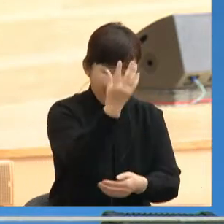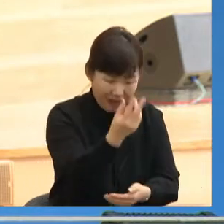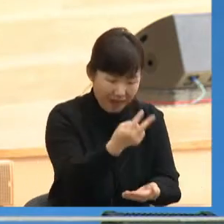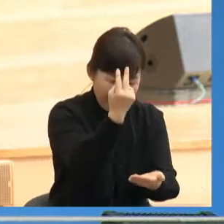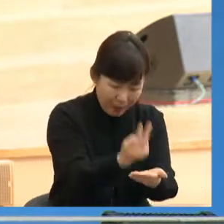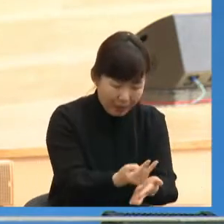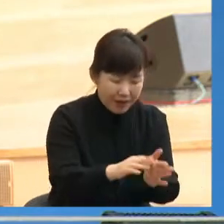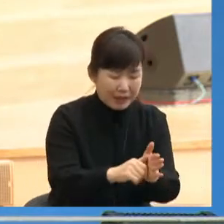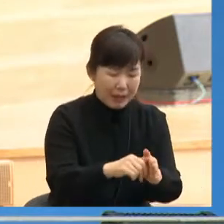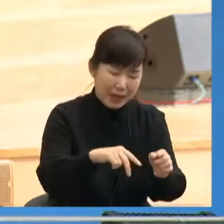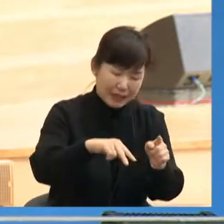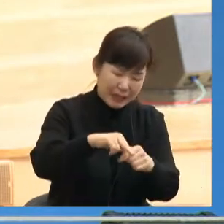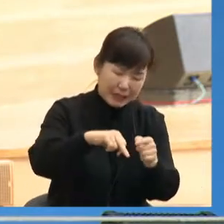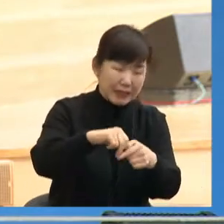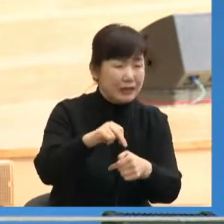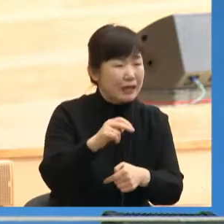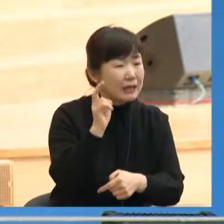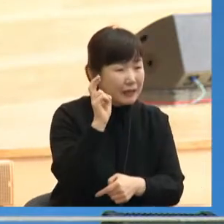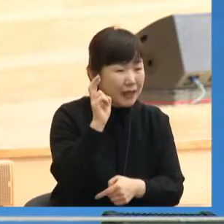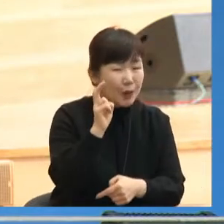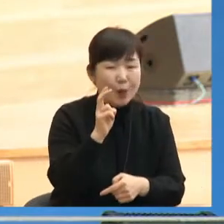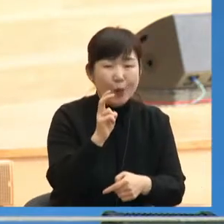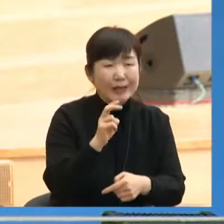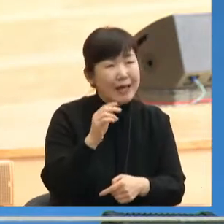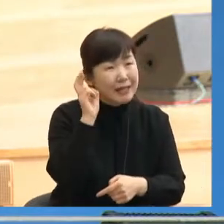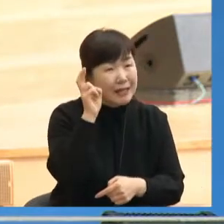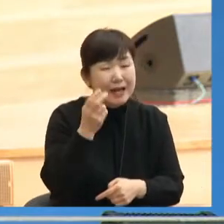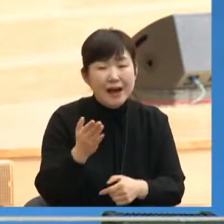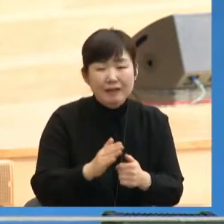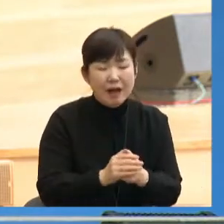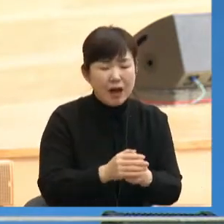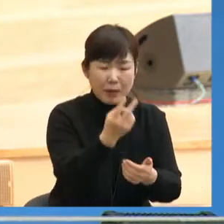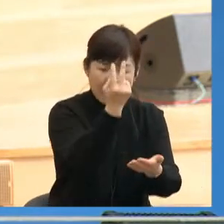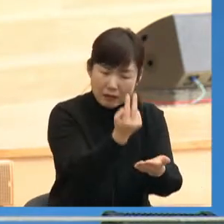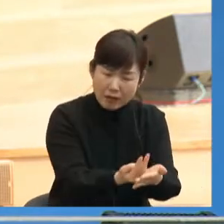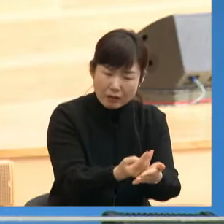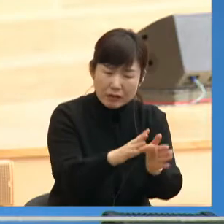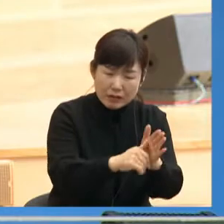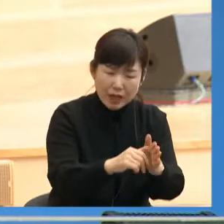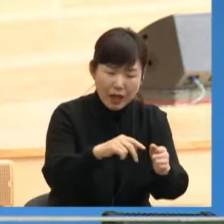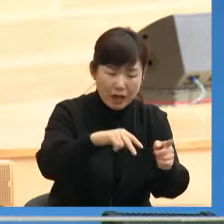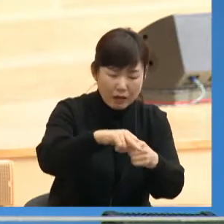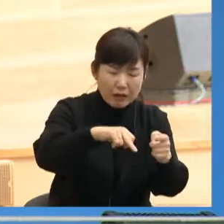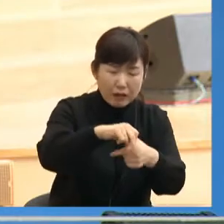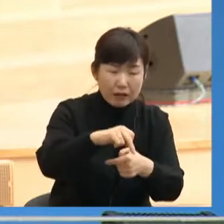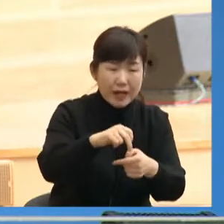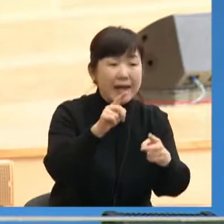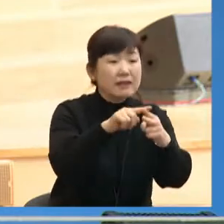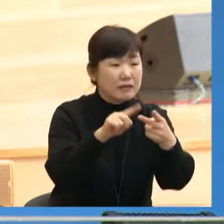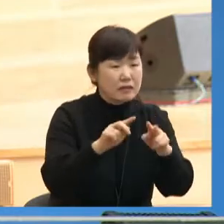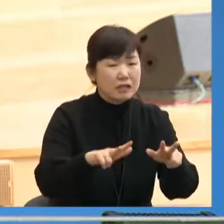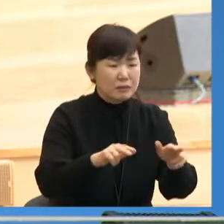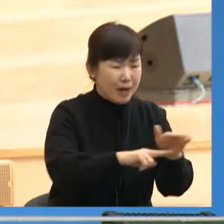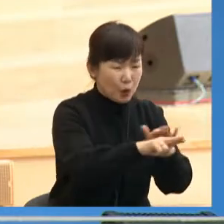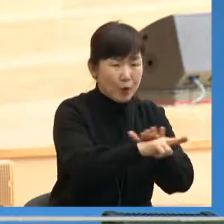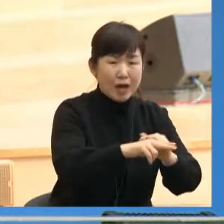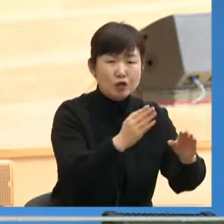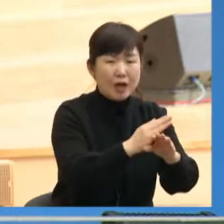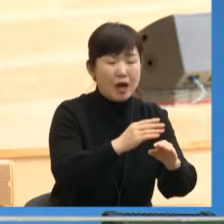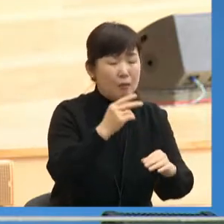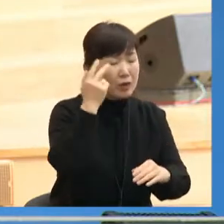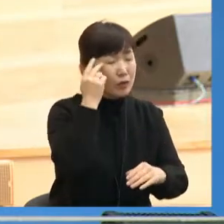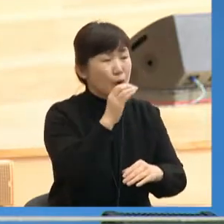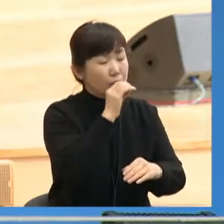그렇게 이야기하는데, 여러분 떨어질 때 어떤 큰 충격을 받았던지 아니면 정신없는 상태, 지금 피난민 아닙니까? 정신없는 상태에서